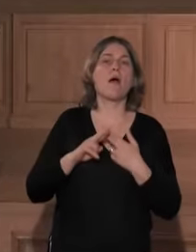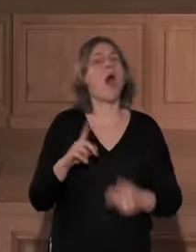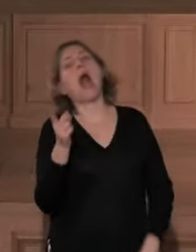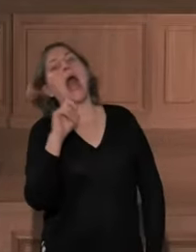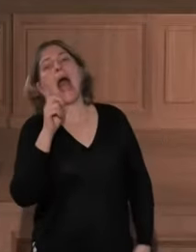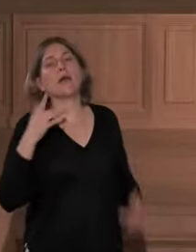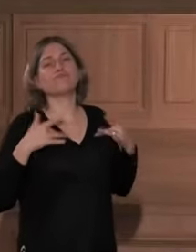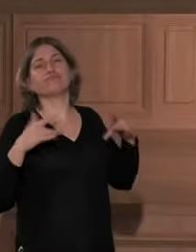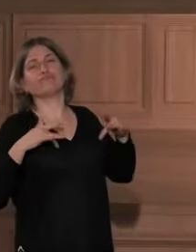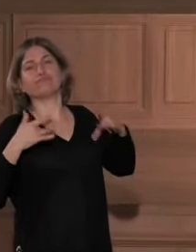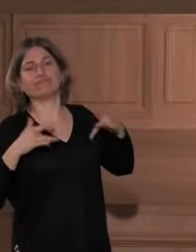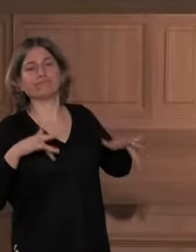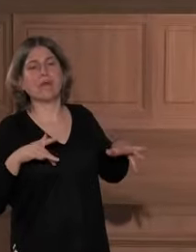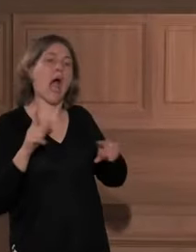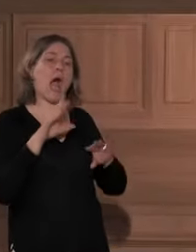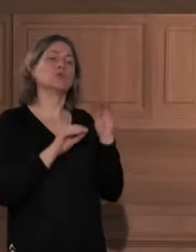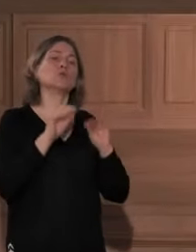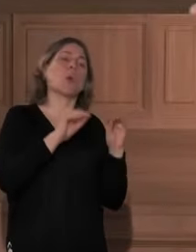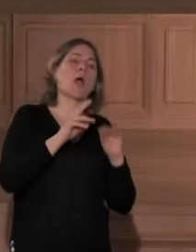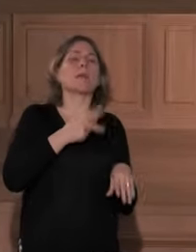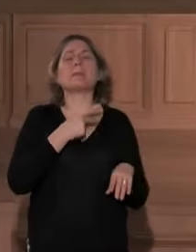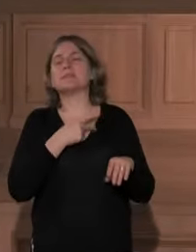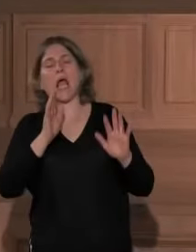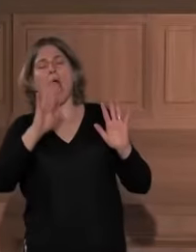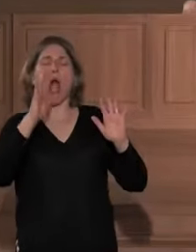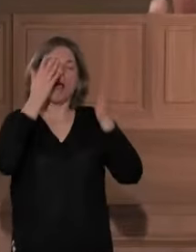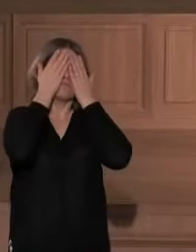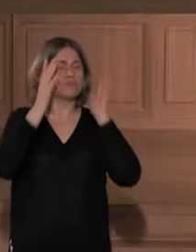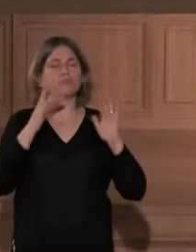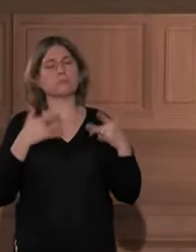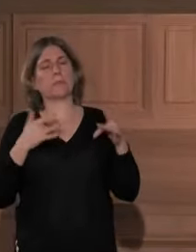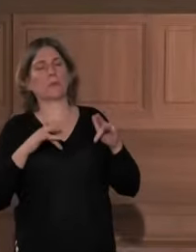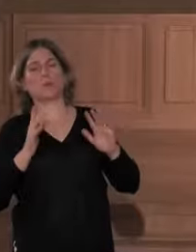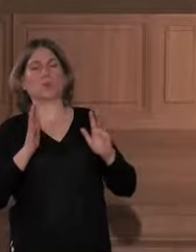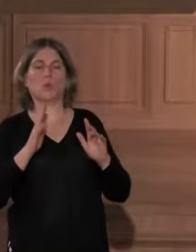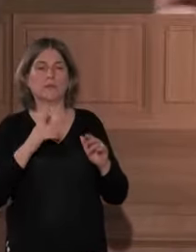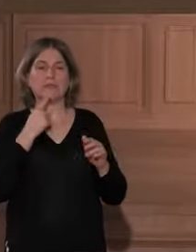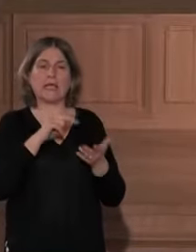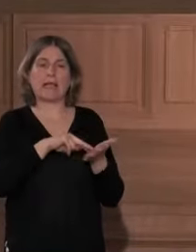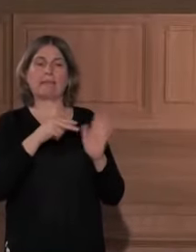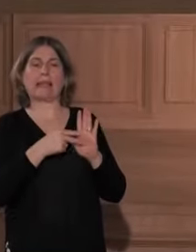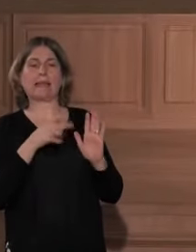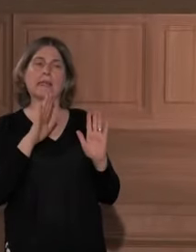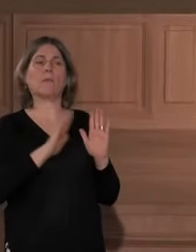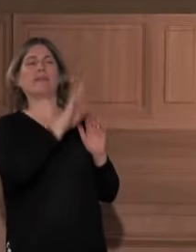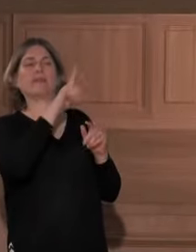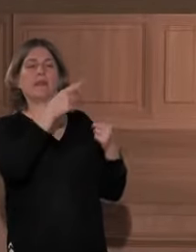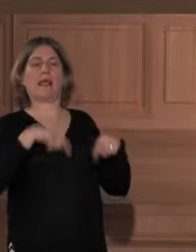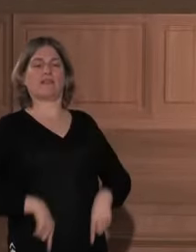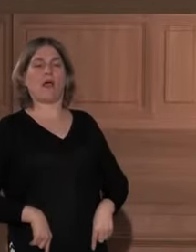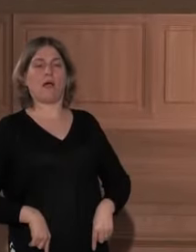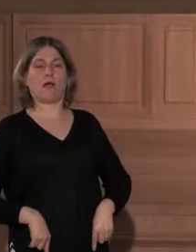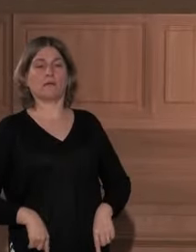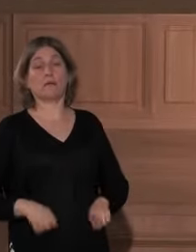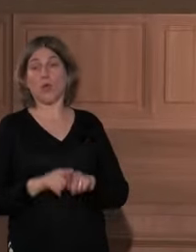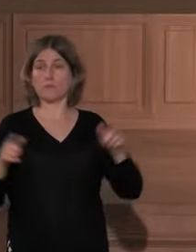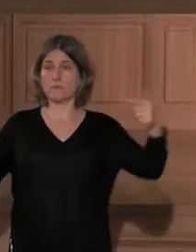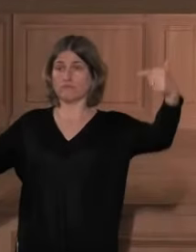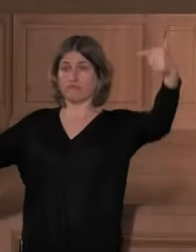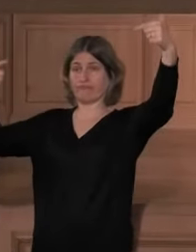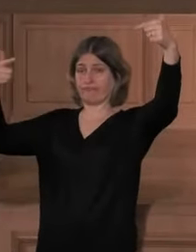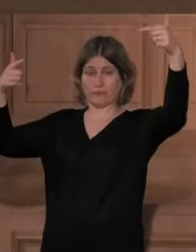non, c'est pas à nous de payer, c'est du soin, c'est des médecins, c'est silence des juges, c'est des techniciens, c'est à l'État de payer. Donc il y a eu une guerre, en fait. Nous,